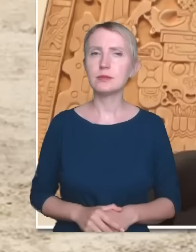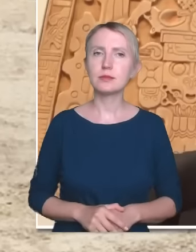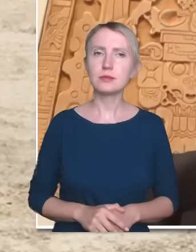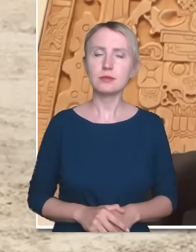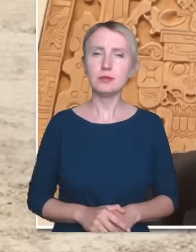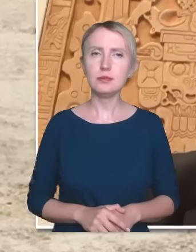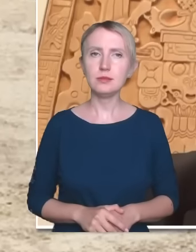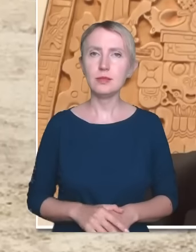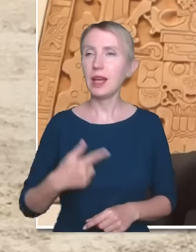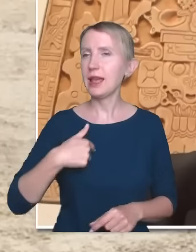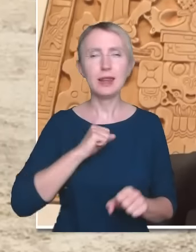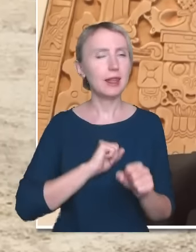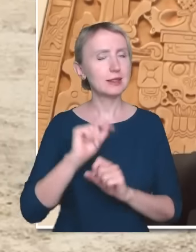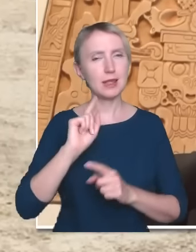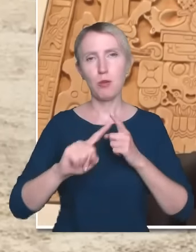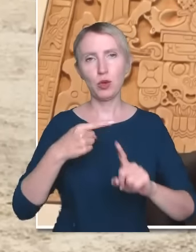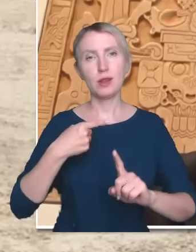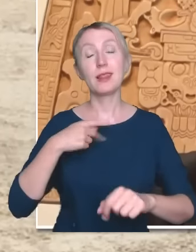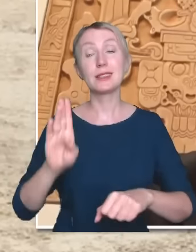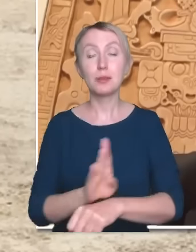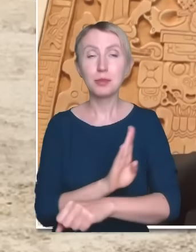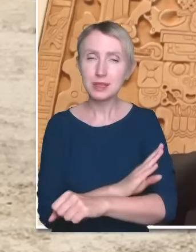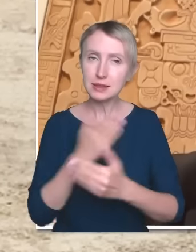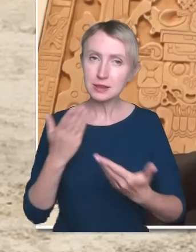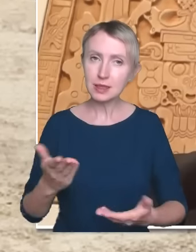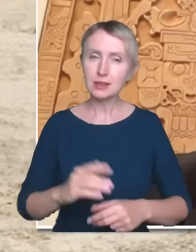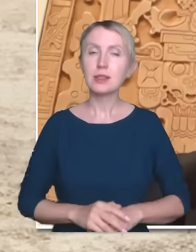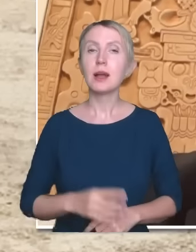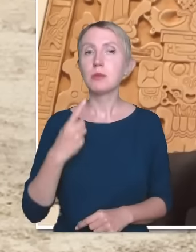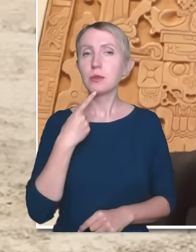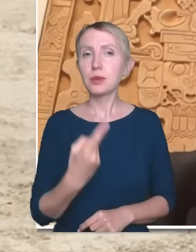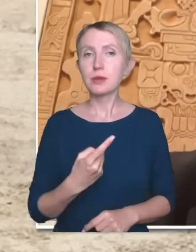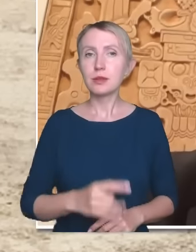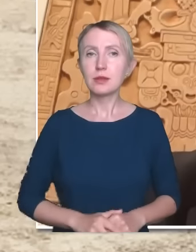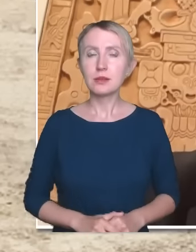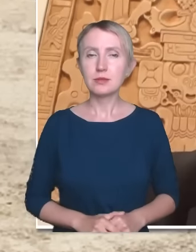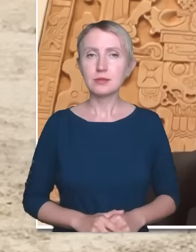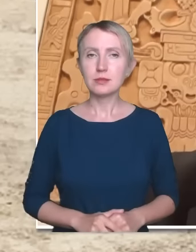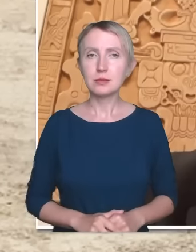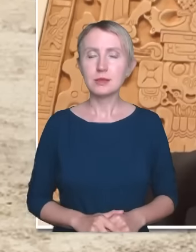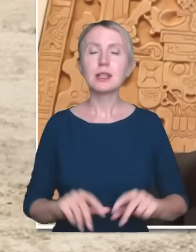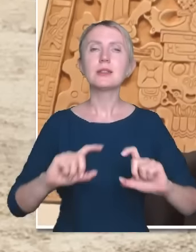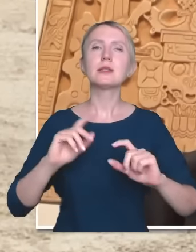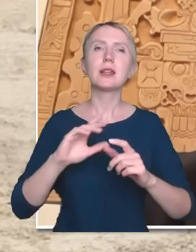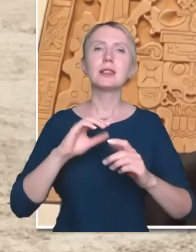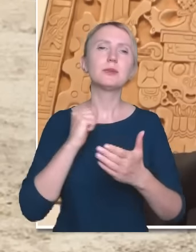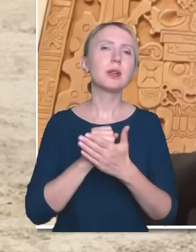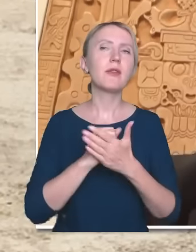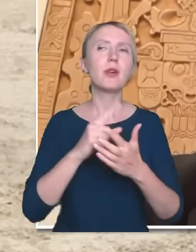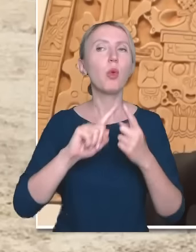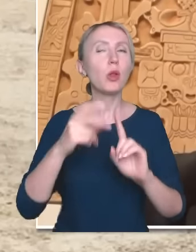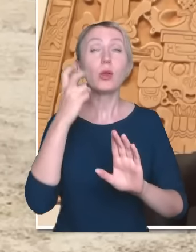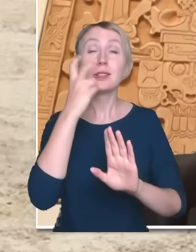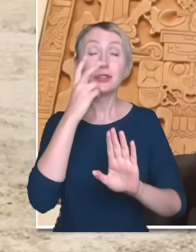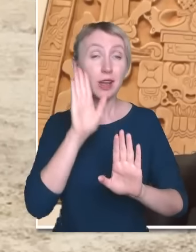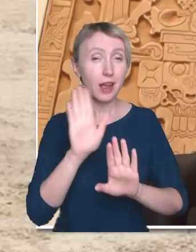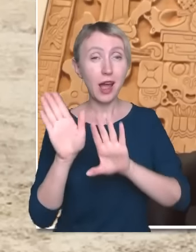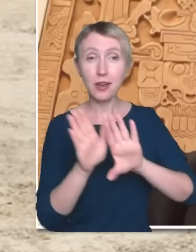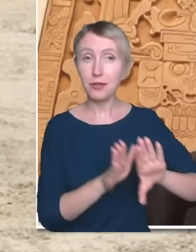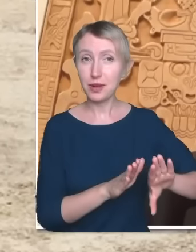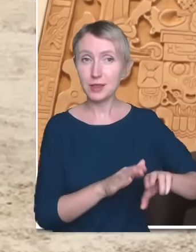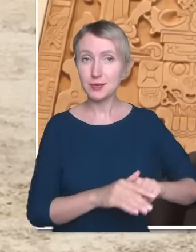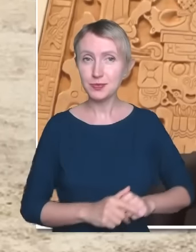Ponieważ nie jestem politykiem, tylko biznesmenem, pomnę całe aspekty polityczne, one są bardzo ciekawe zresztą,